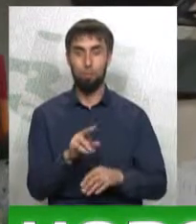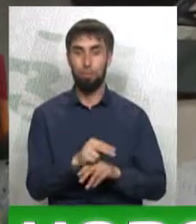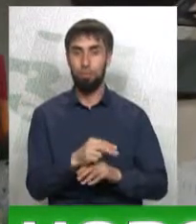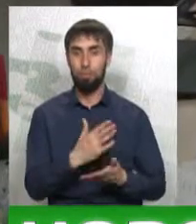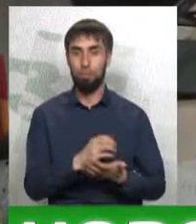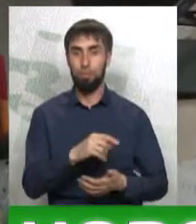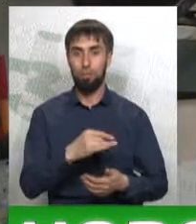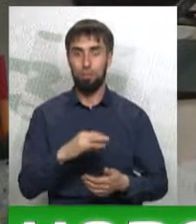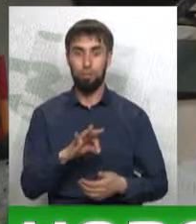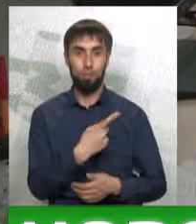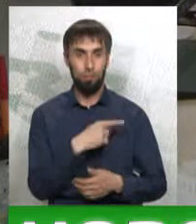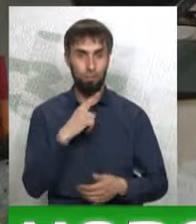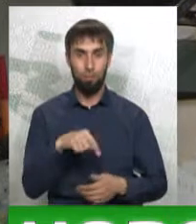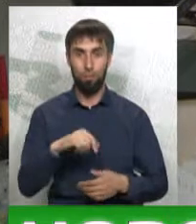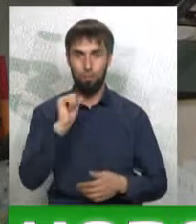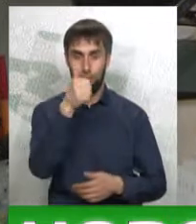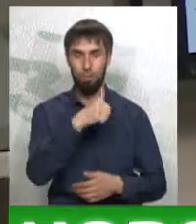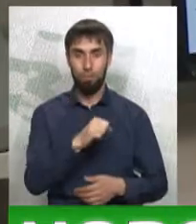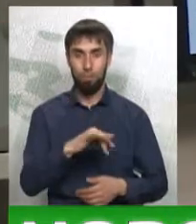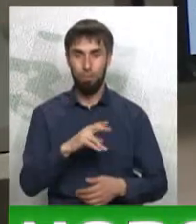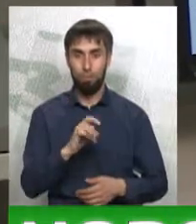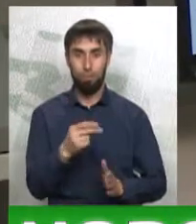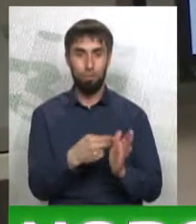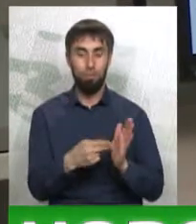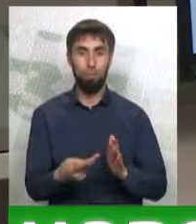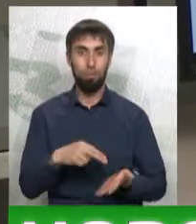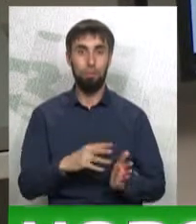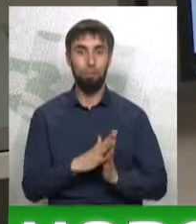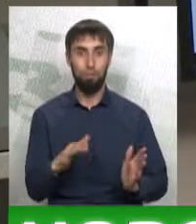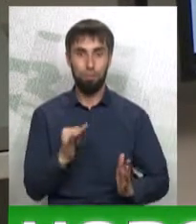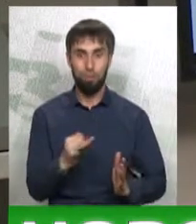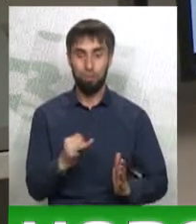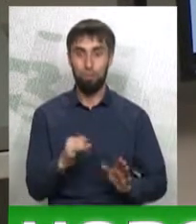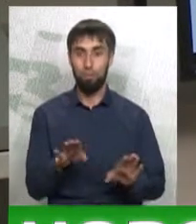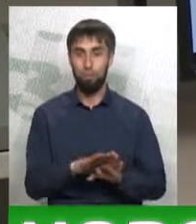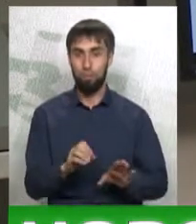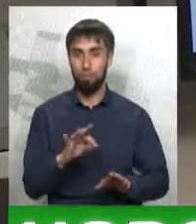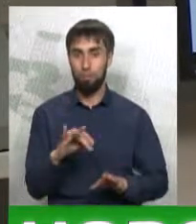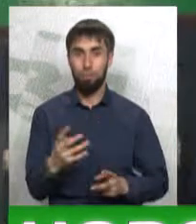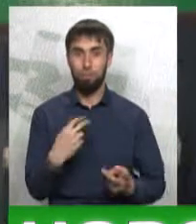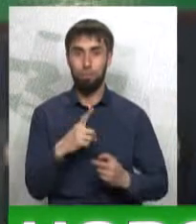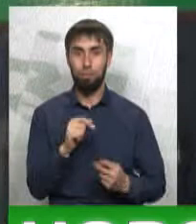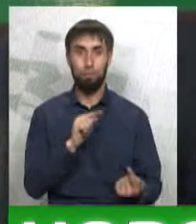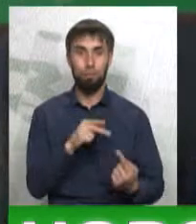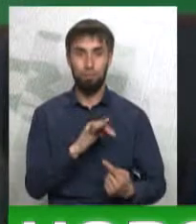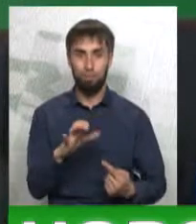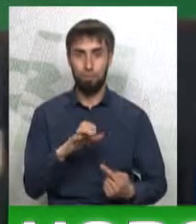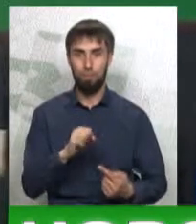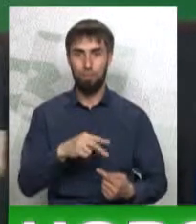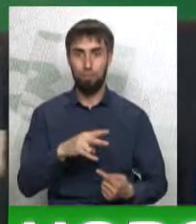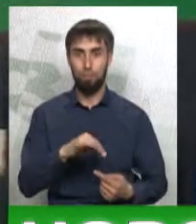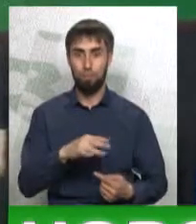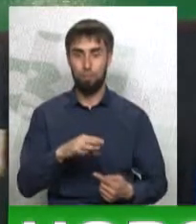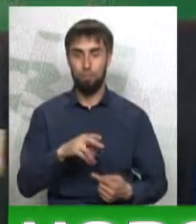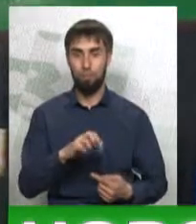амбулаторно. Фармацевты отмечают, что в этом году в аптеках покупателей стало больше. И преимущественно они приходят за противовирусными и